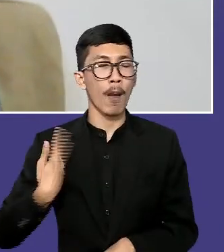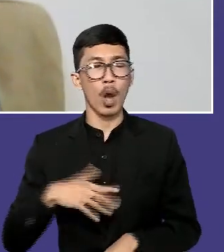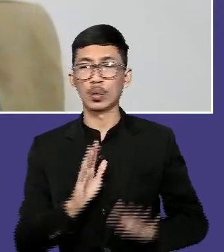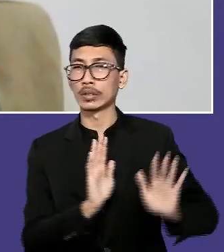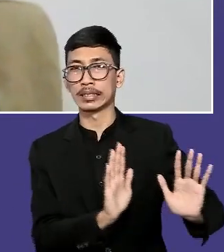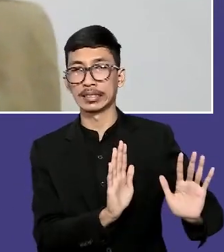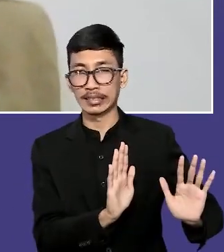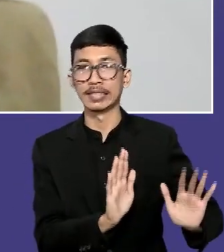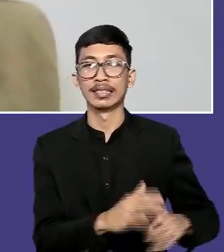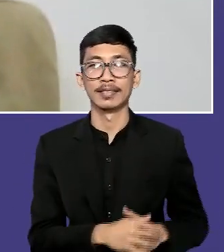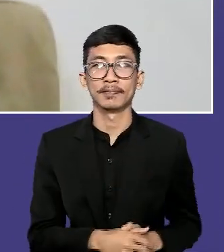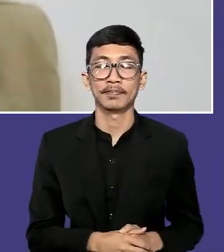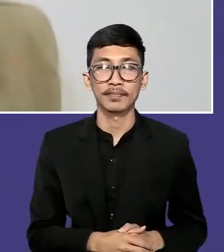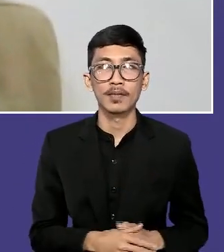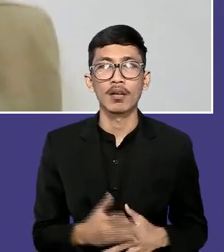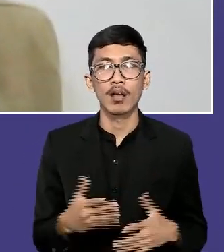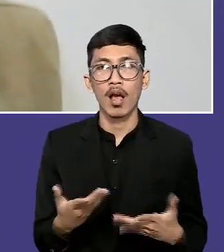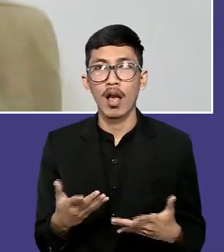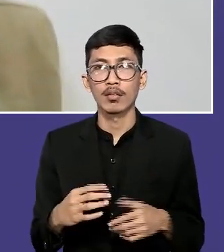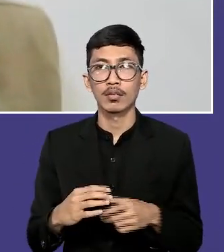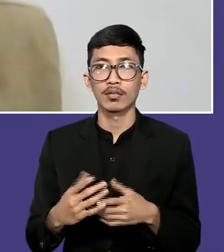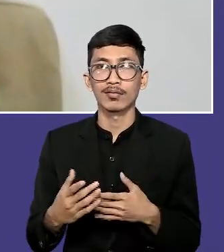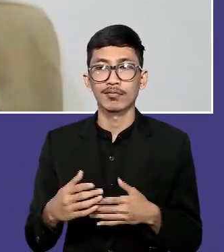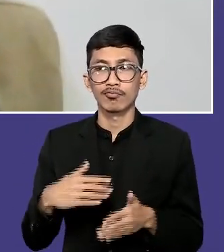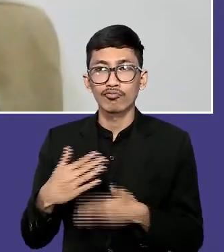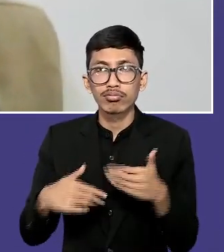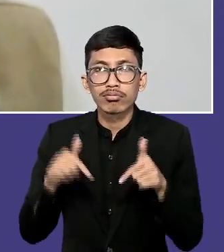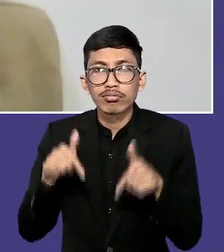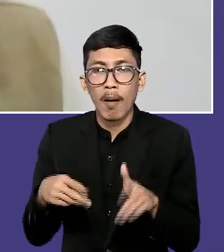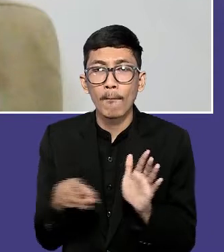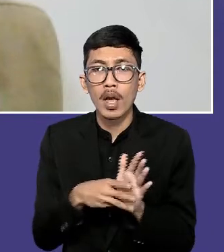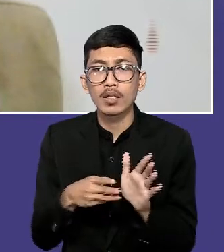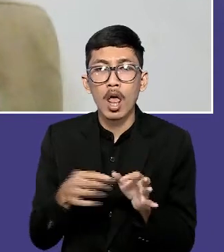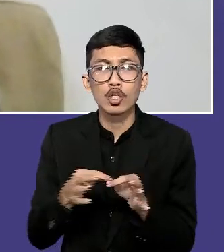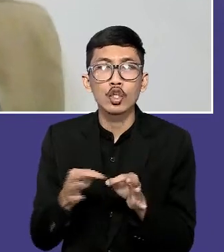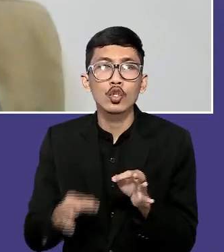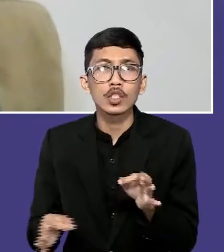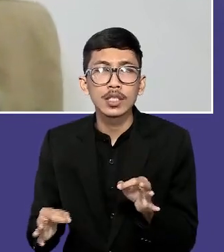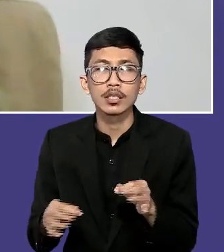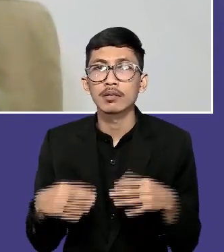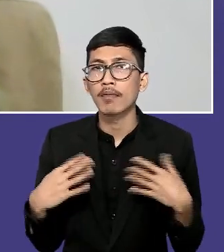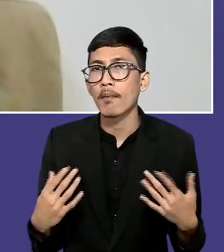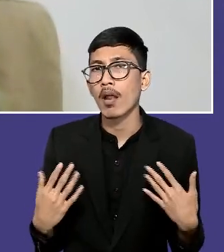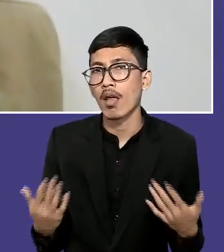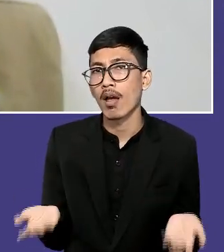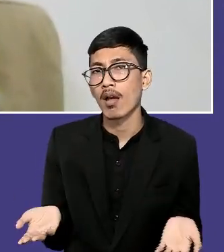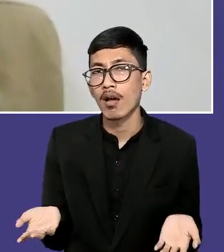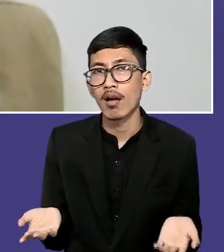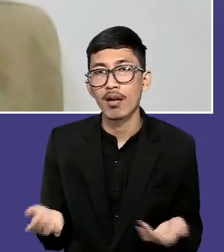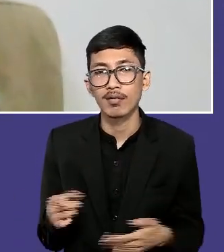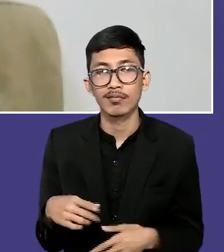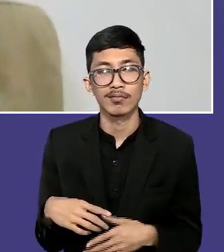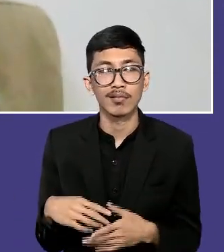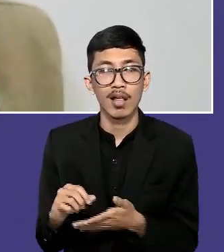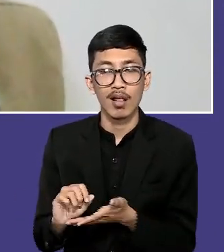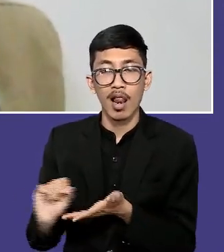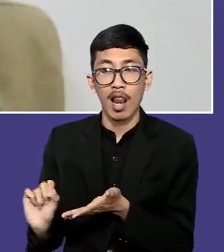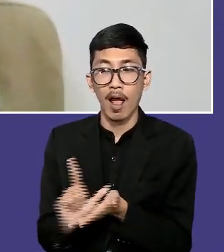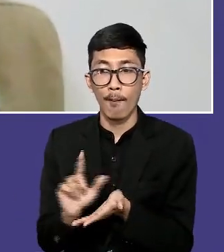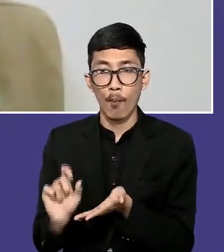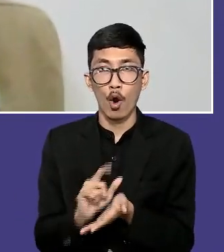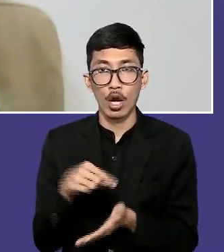dilakukan sebagai langkah antisipasi dengan dinamika kasus virus yang sangat tidak terduga ini meskipun memang belum ada laporan di